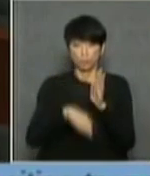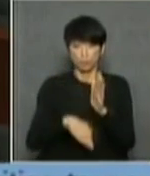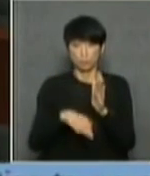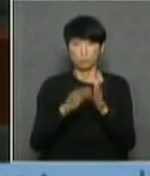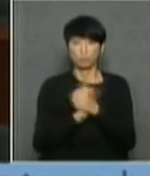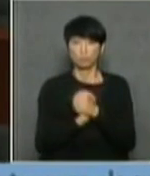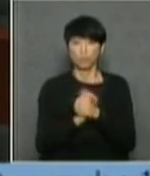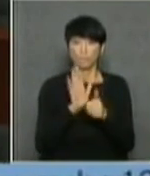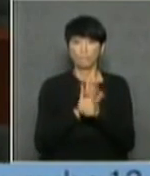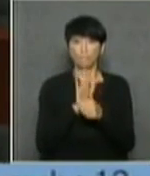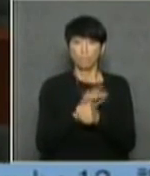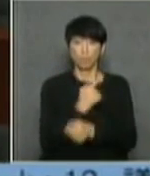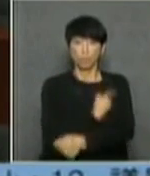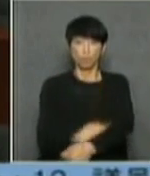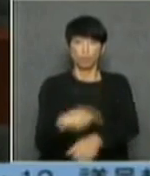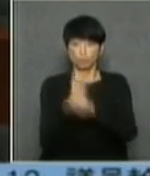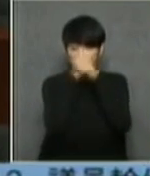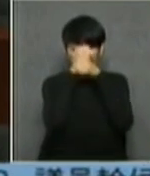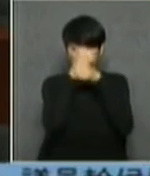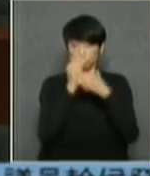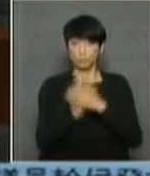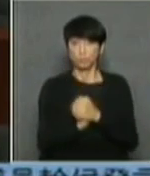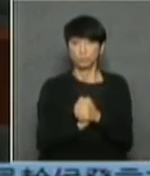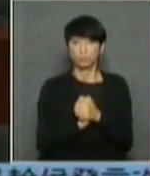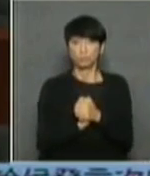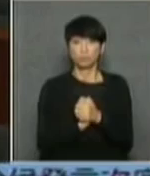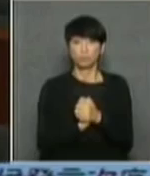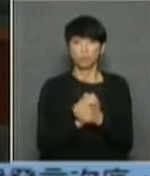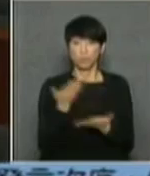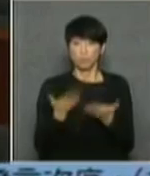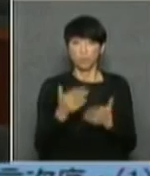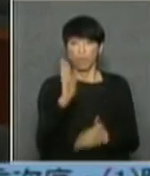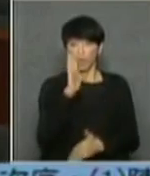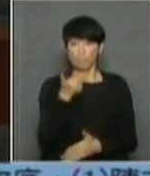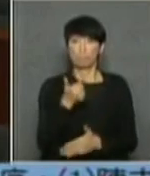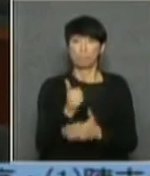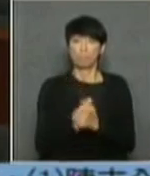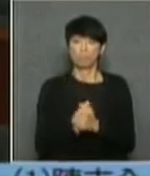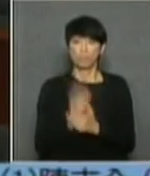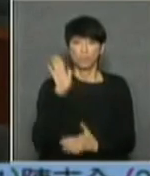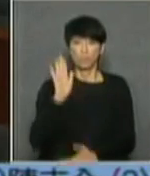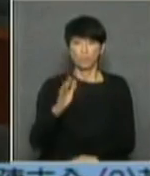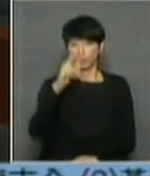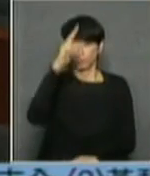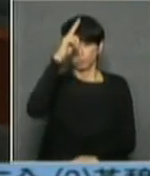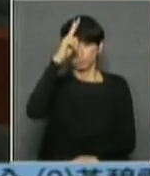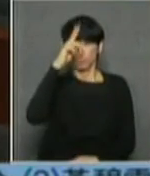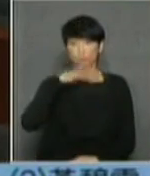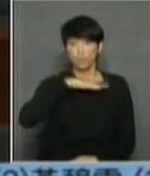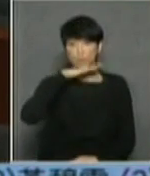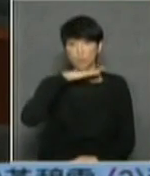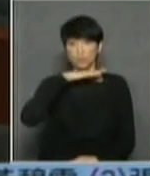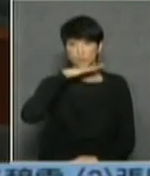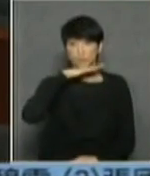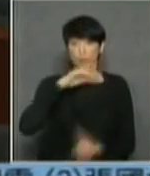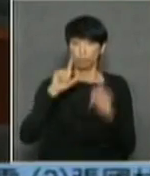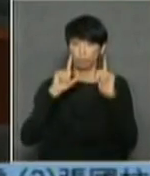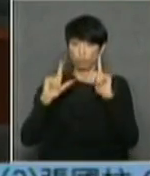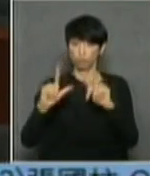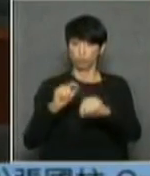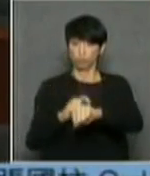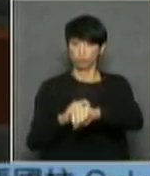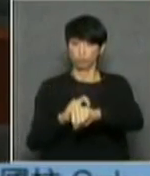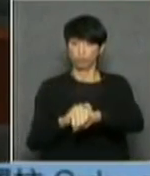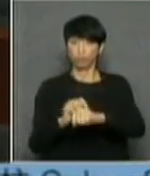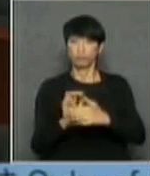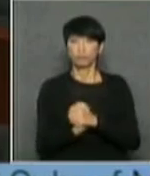都可以驗水，將條線畫喺呢一度呢，我哋覺得比較合理，希望局方呢喺一陣間作答嘅時候可以有回